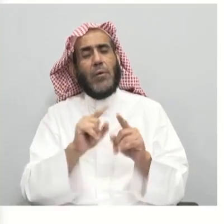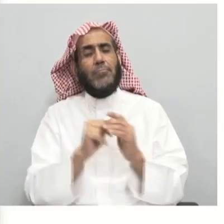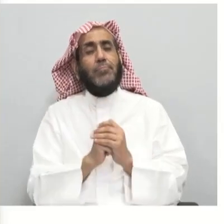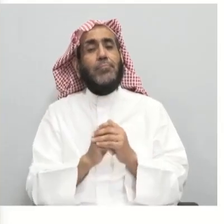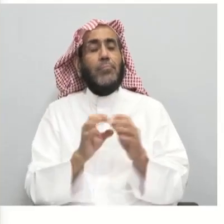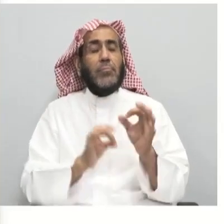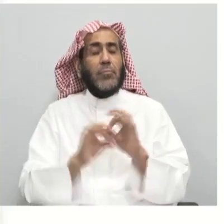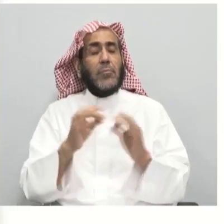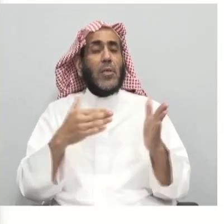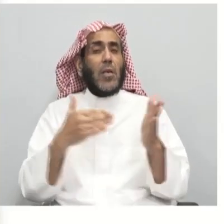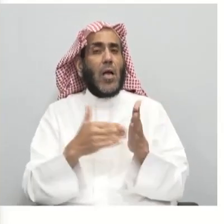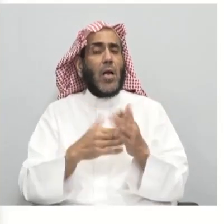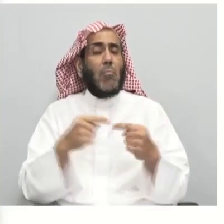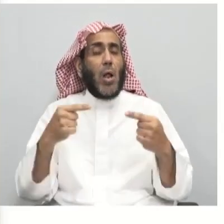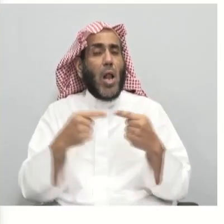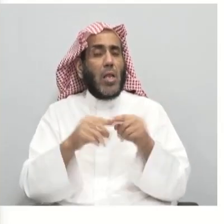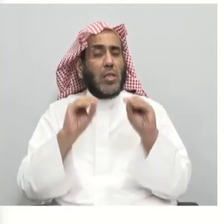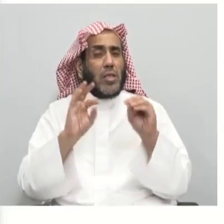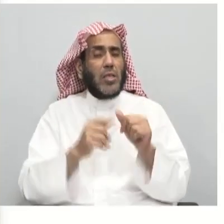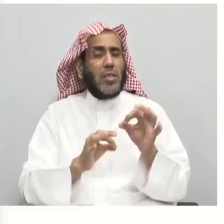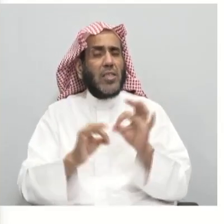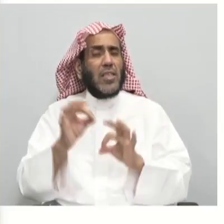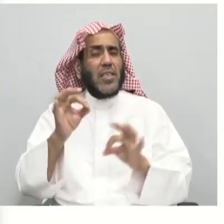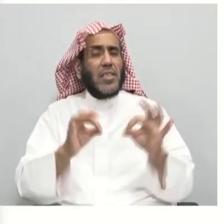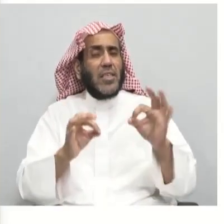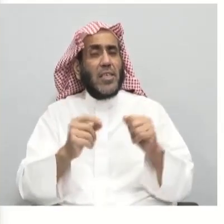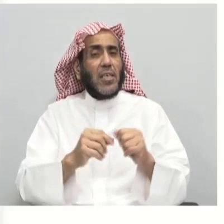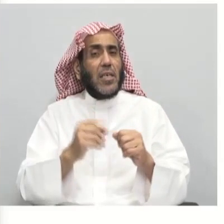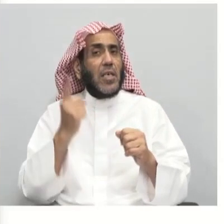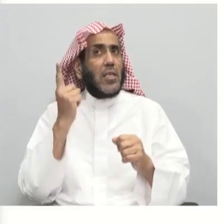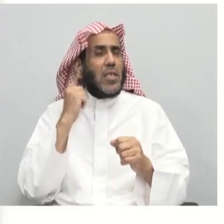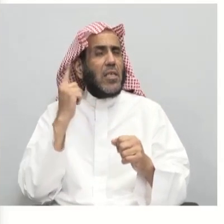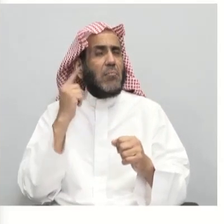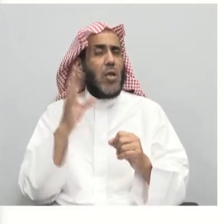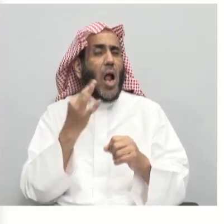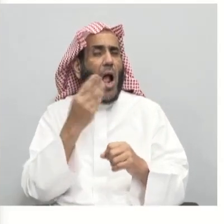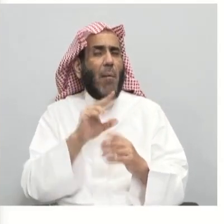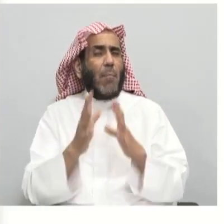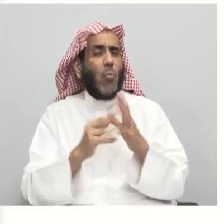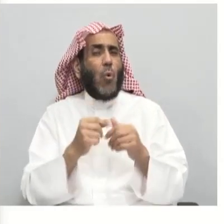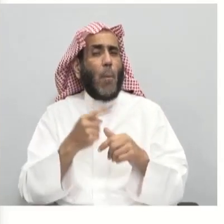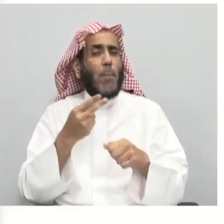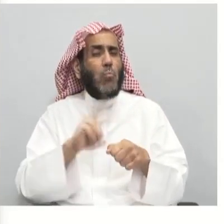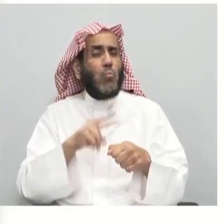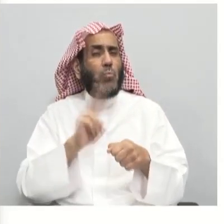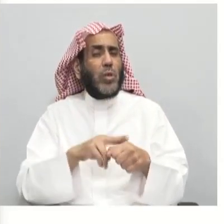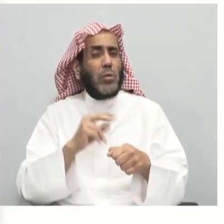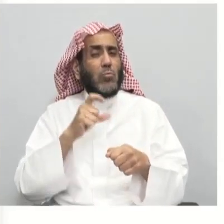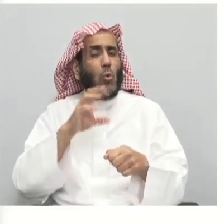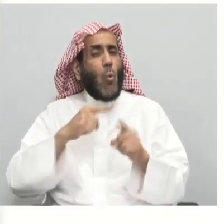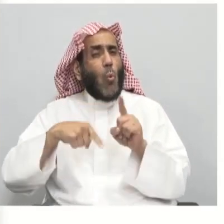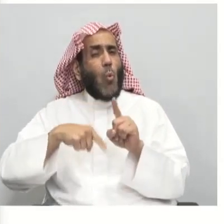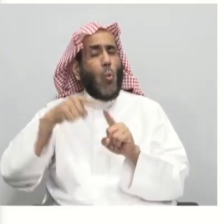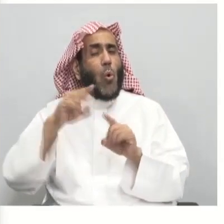استراتيجيه الاخيره التي درسناها هي استراتيجيه التسميع وتكون بالترديد بصوت مرتفع